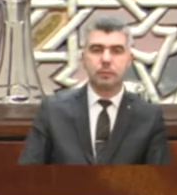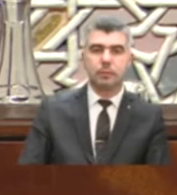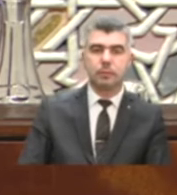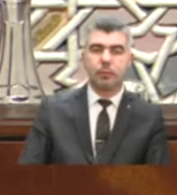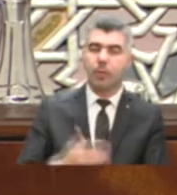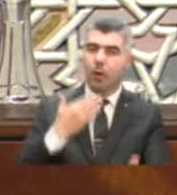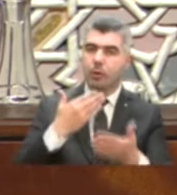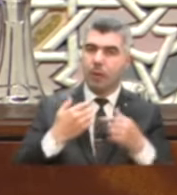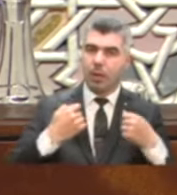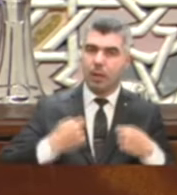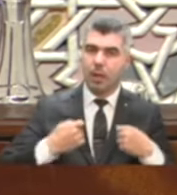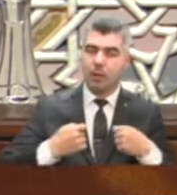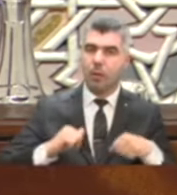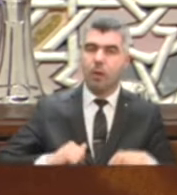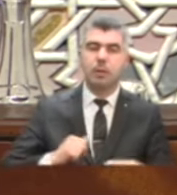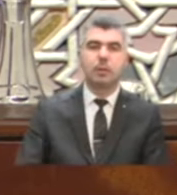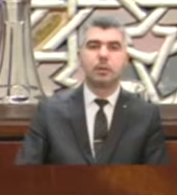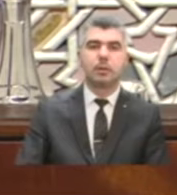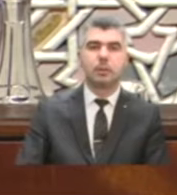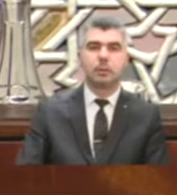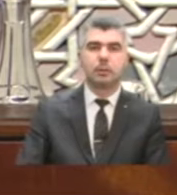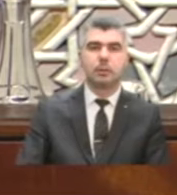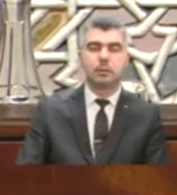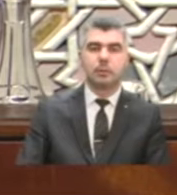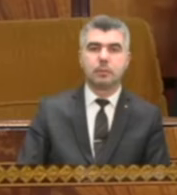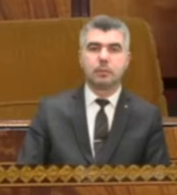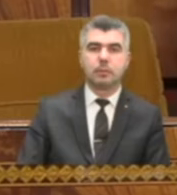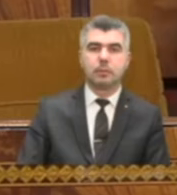شكرا سيد الرئيس المحترم. السيدة الوزيرة المحترمة،